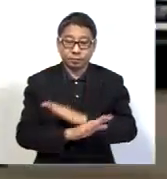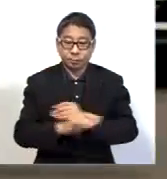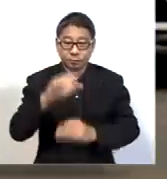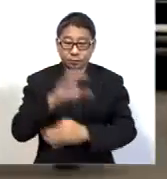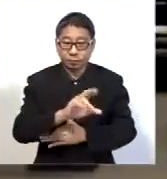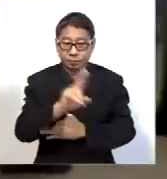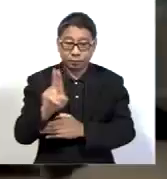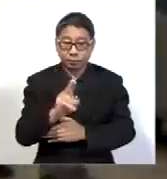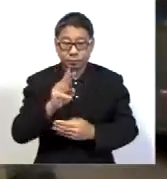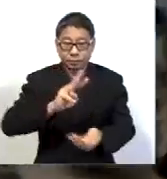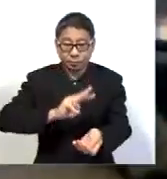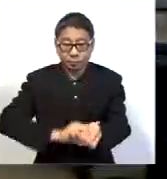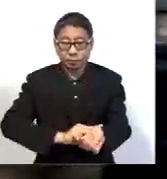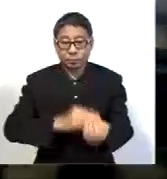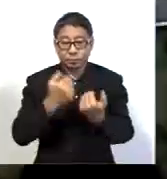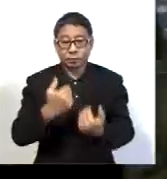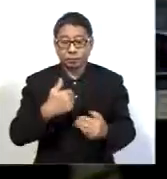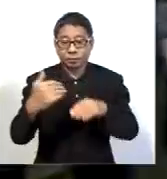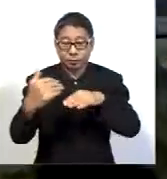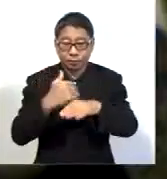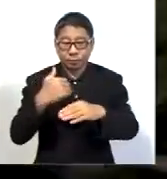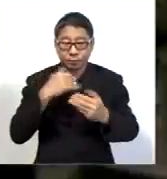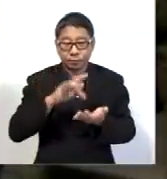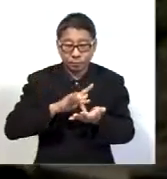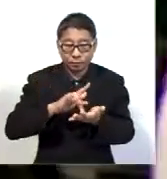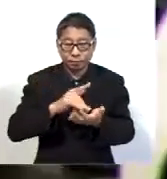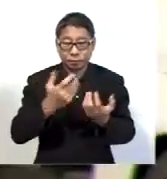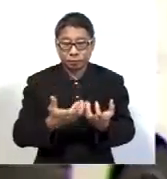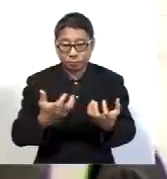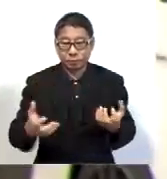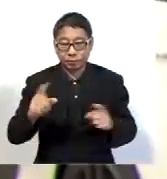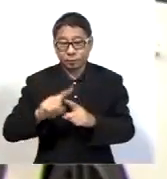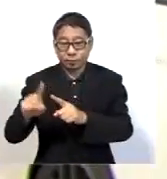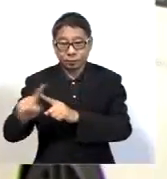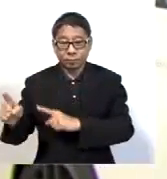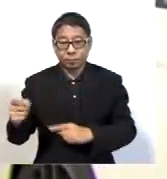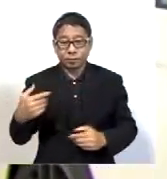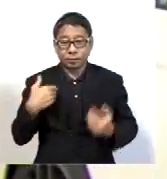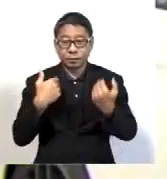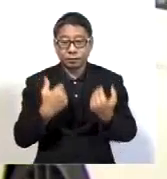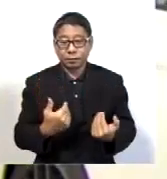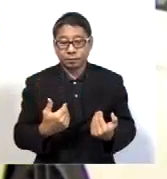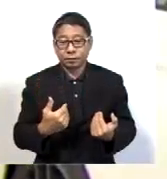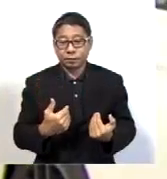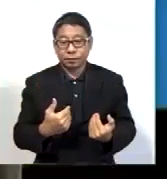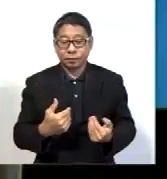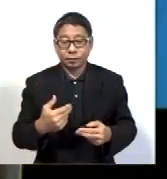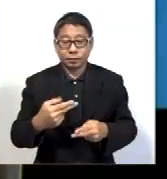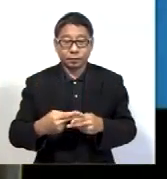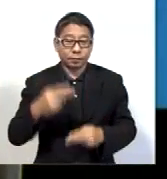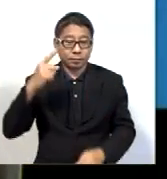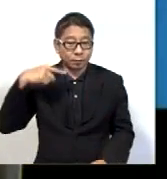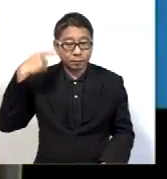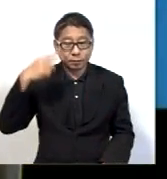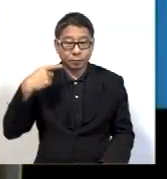คับใช้ต่อบุคลากรทางการแพทย์การขนส่งยาแล้วก็สินค้าประเภทต่างๆทางด้านนาง